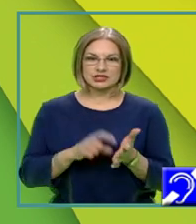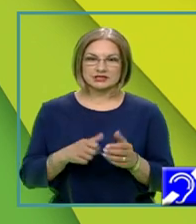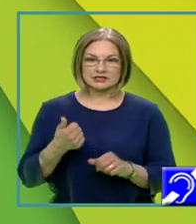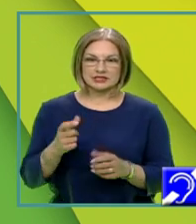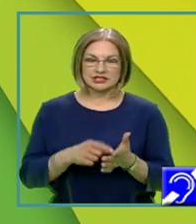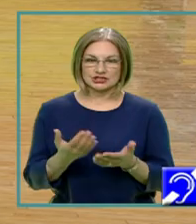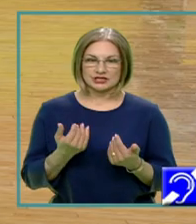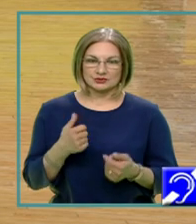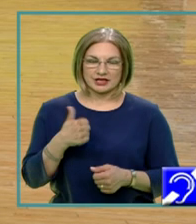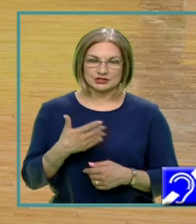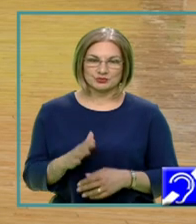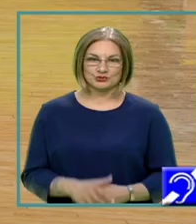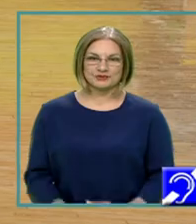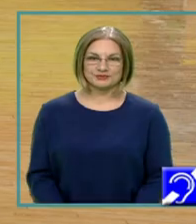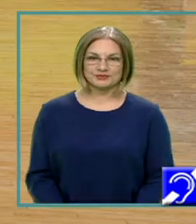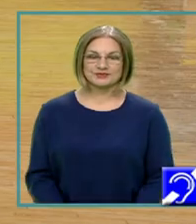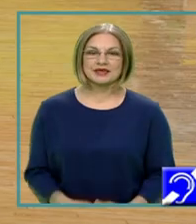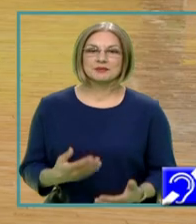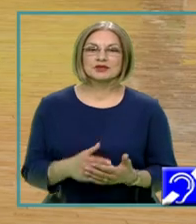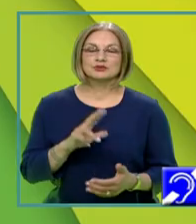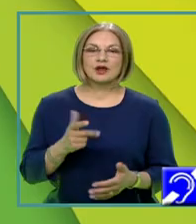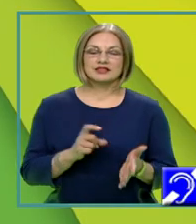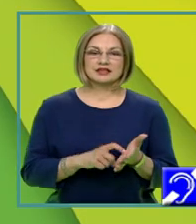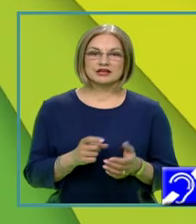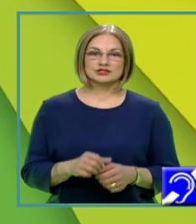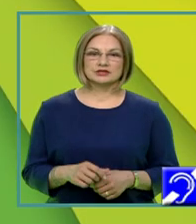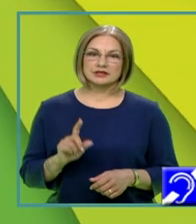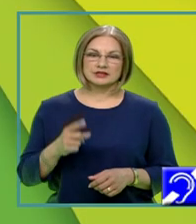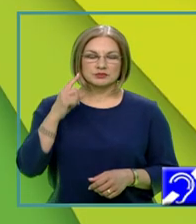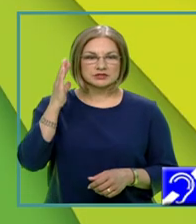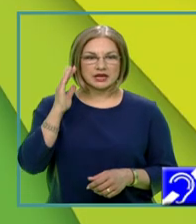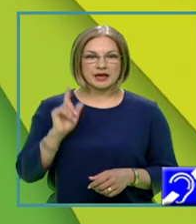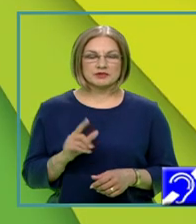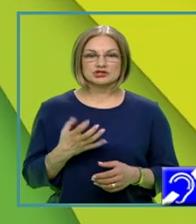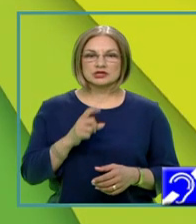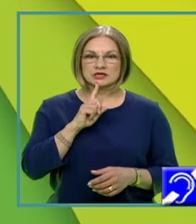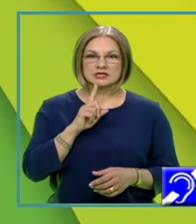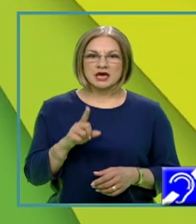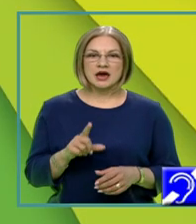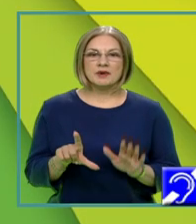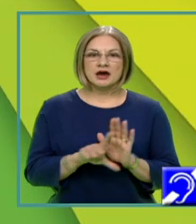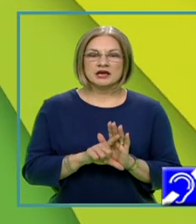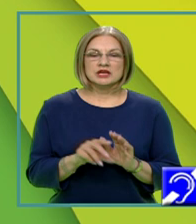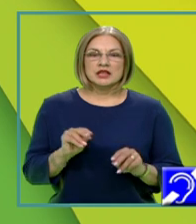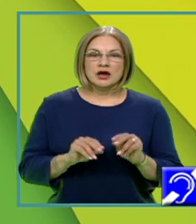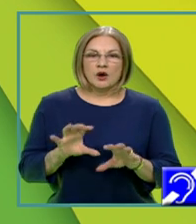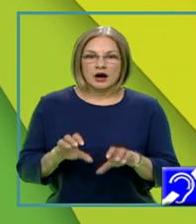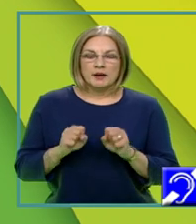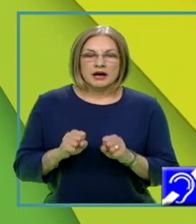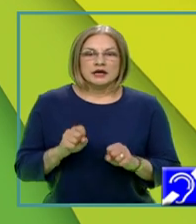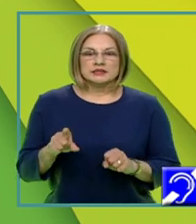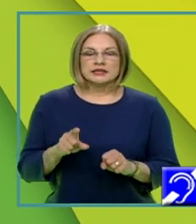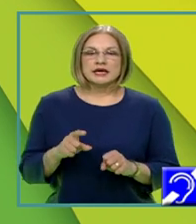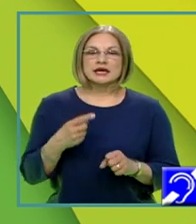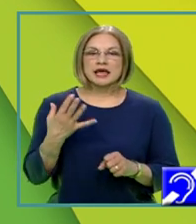exercițiului nostru pentru cea de a treia cerință trebuie să ne reamintim Ce înseamnă că o lege de compoziție admitere neutru